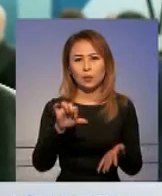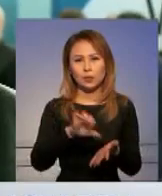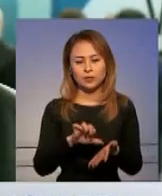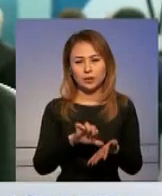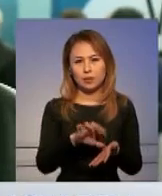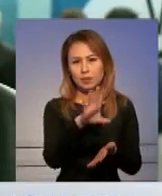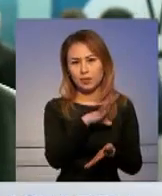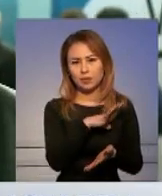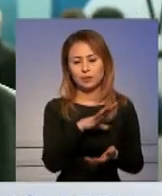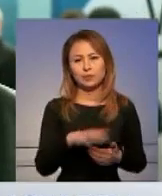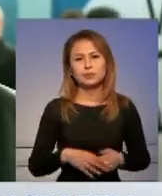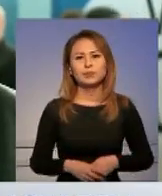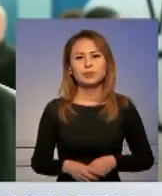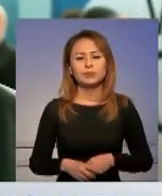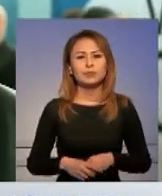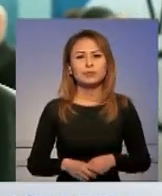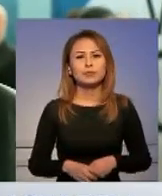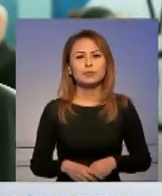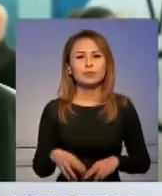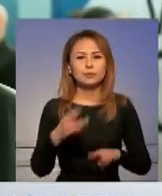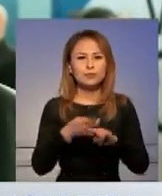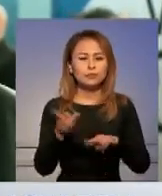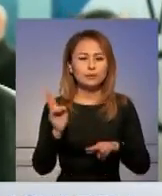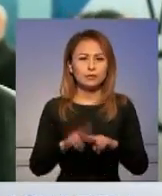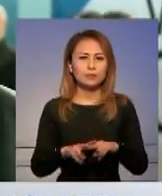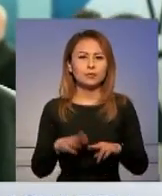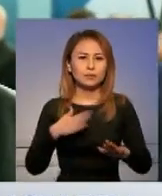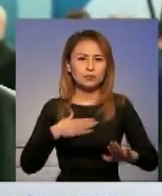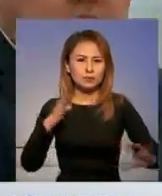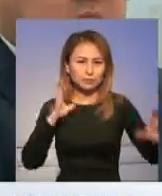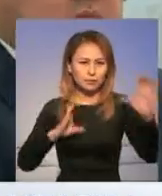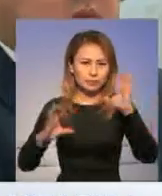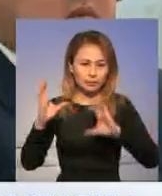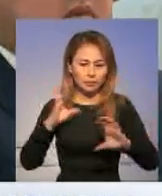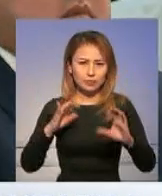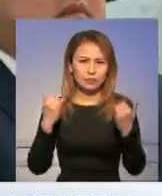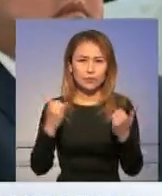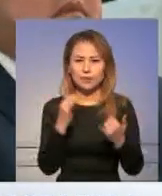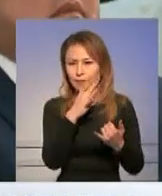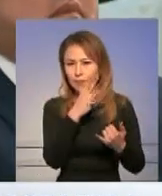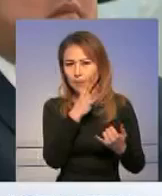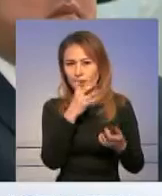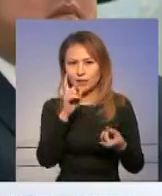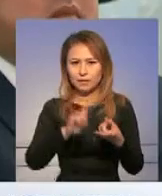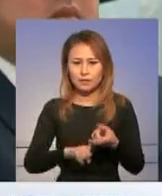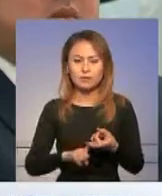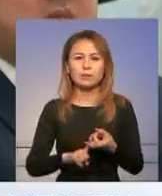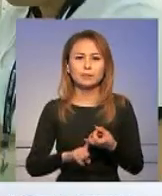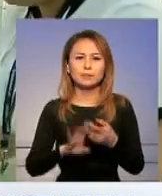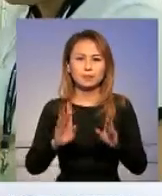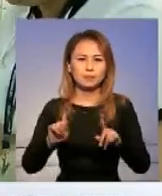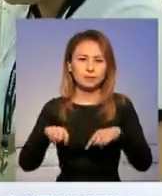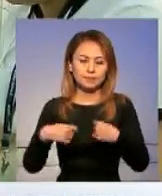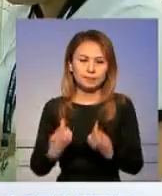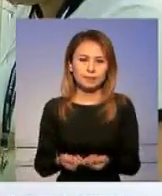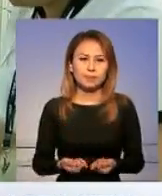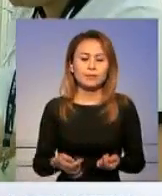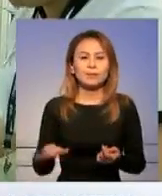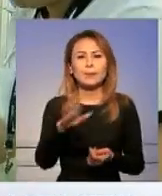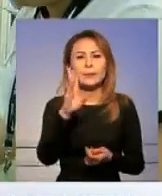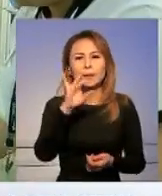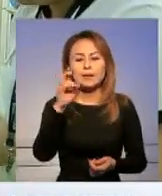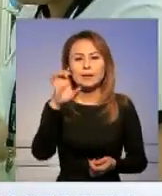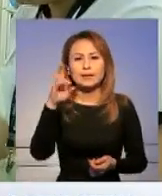алды. Сондықтан да біз алдыда өз студенттеріміздің қазіргі уақыт талабына сай келеді деген сенімдеміз. World